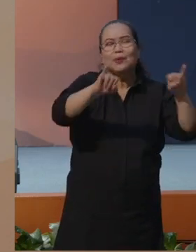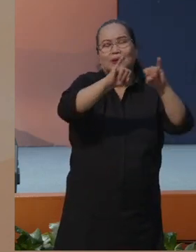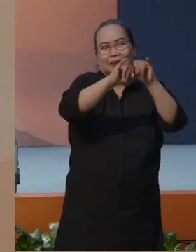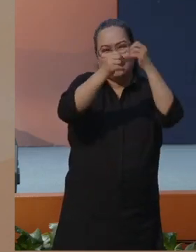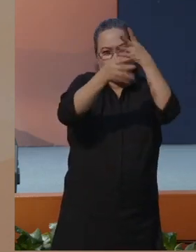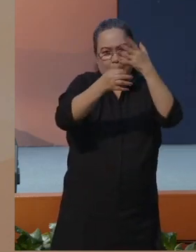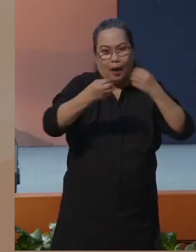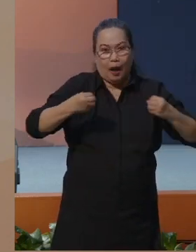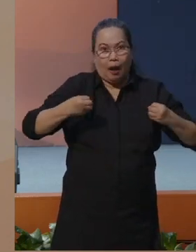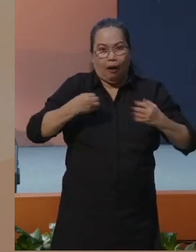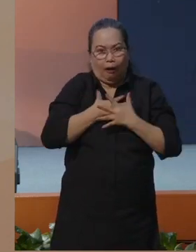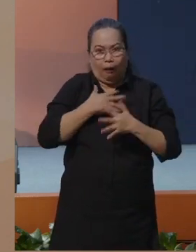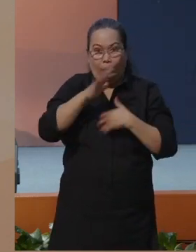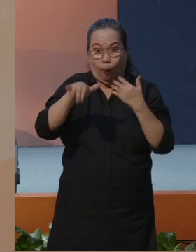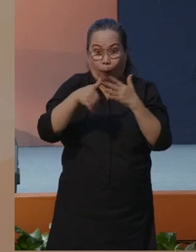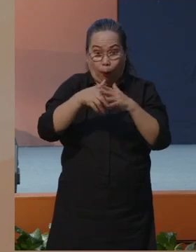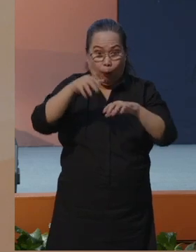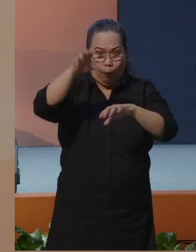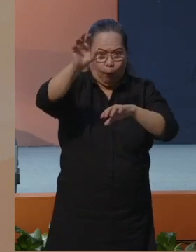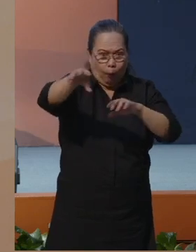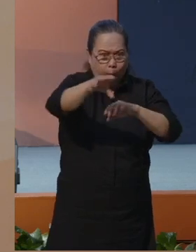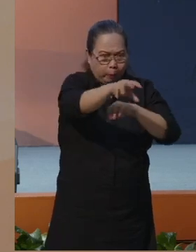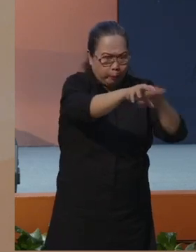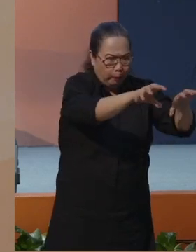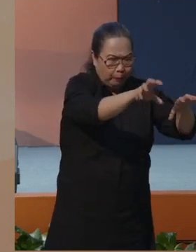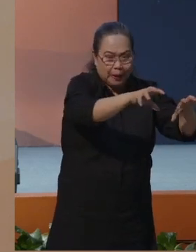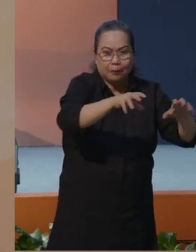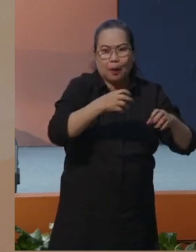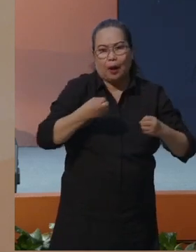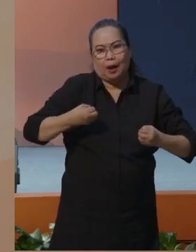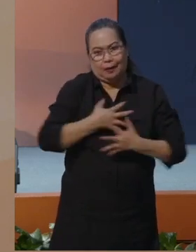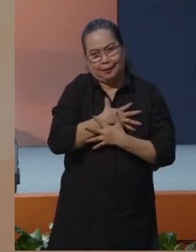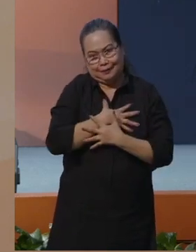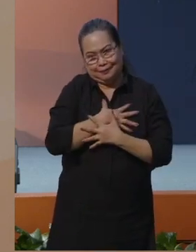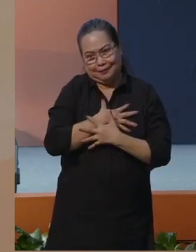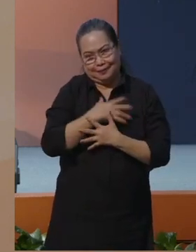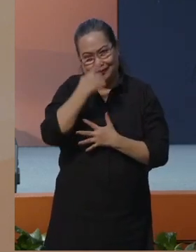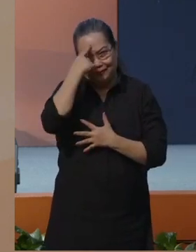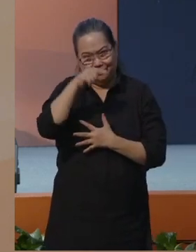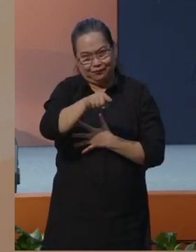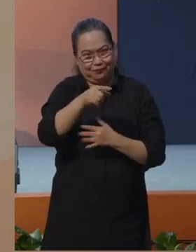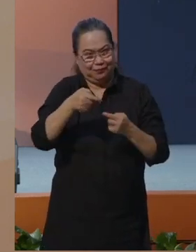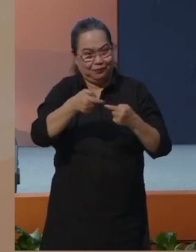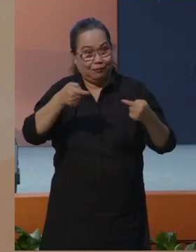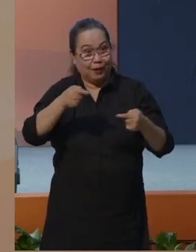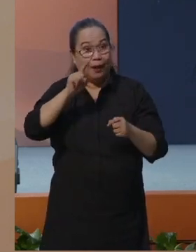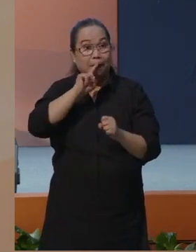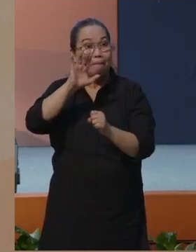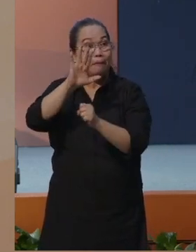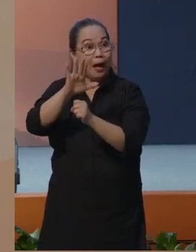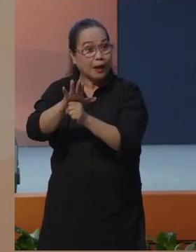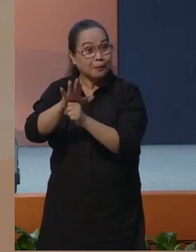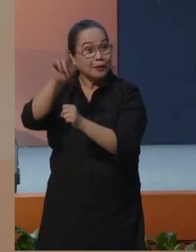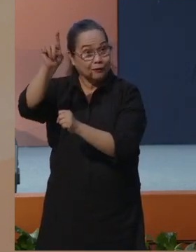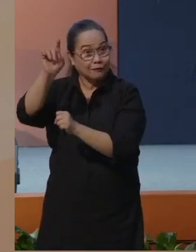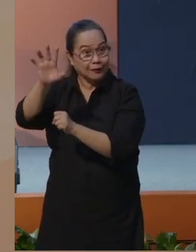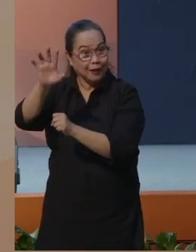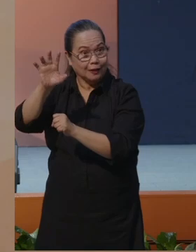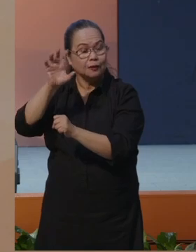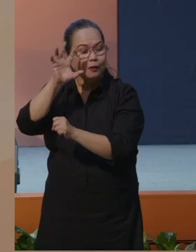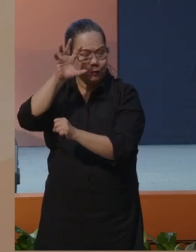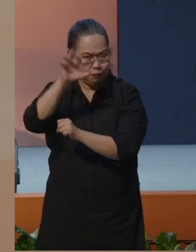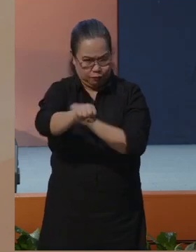takot na yung mga taga-Jericho sa kanilang pagdating. Parte po yun ang pangako ng Diyos sa kanila. Natatakutin niya lahat